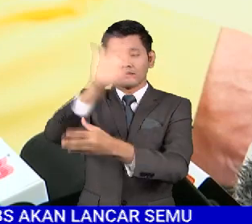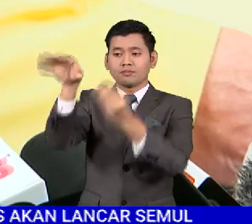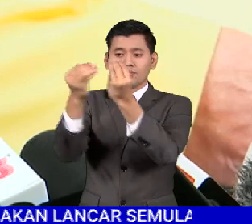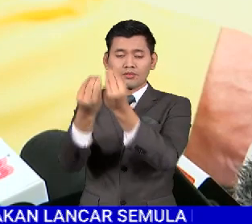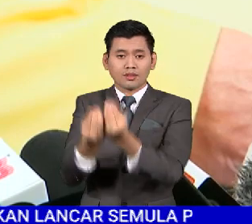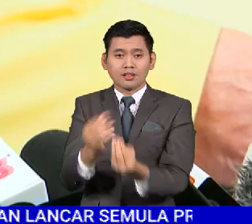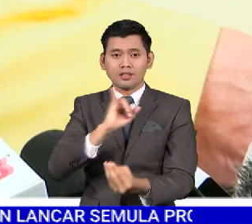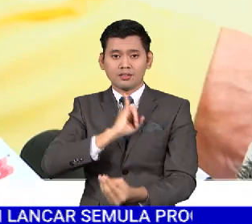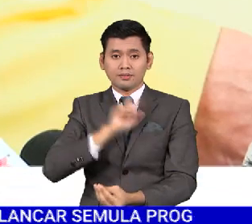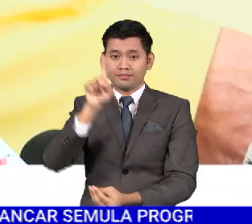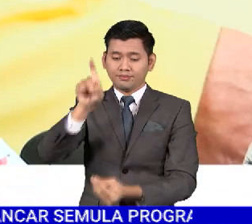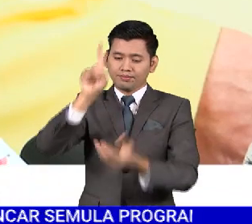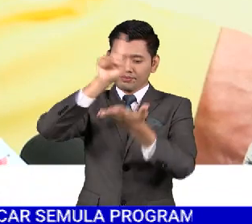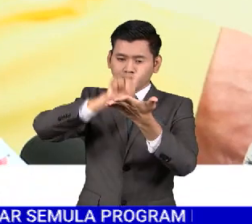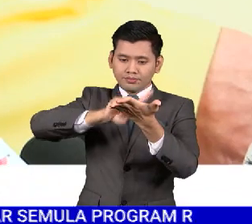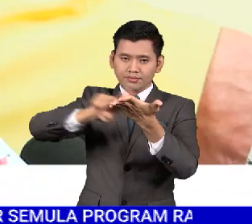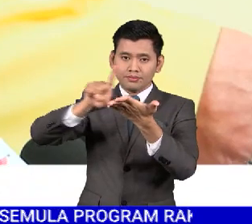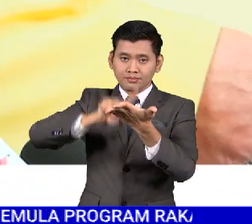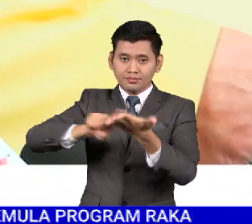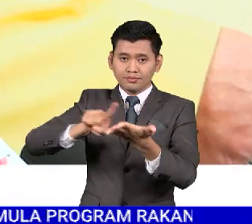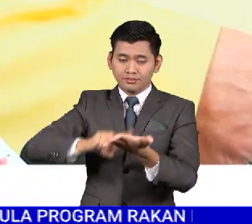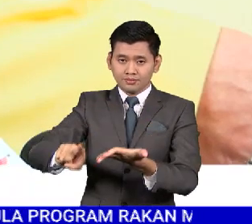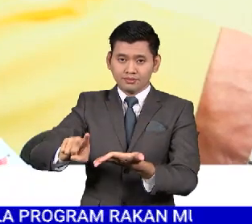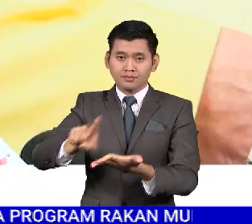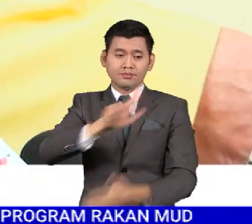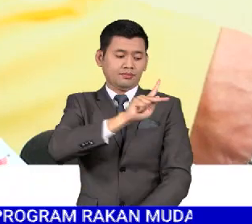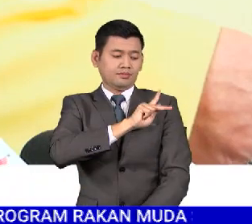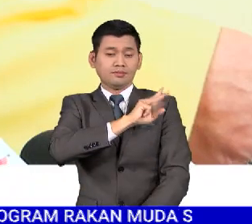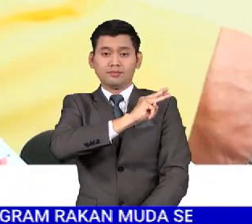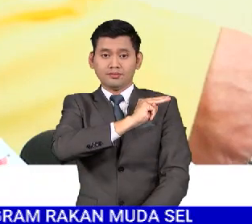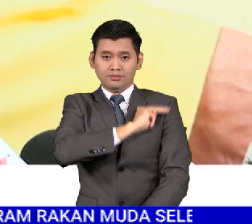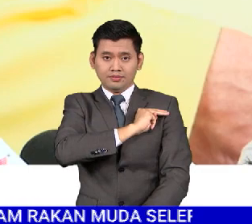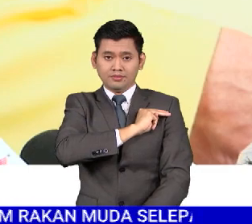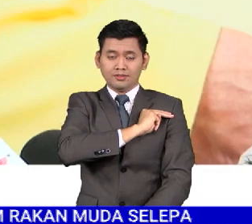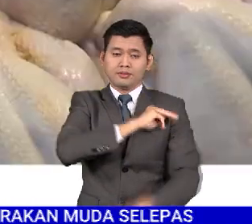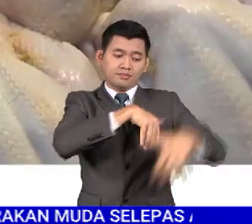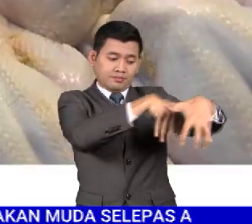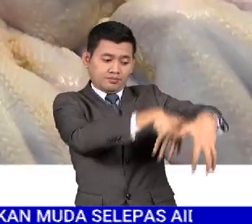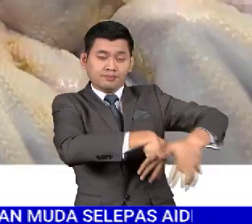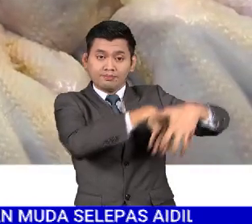cek dulu bekalan dengan Kementerian Pertanian.